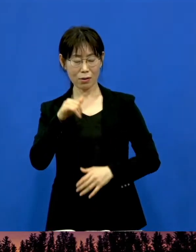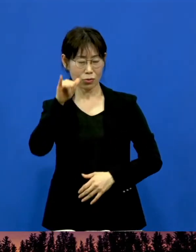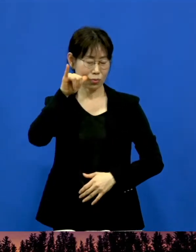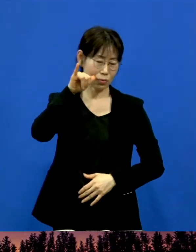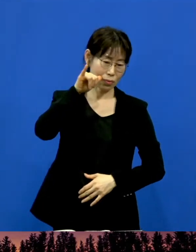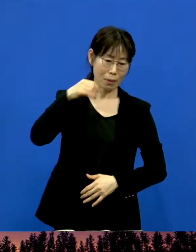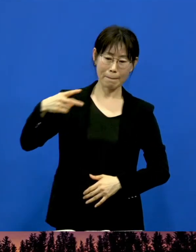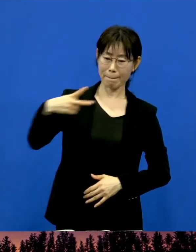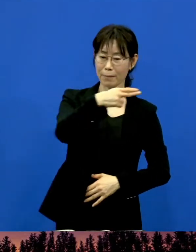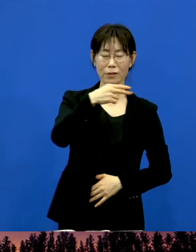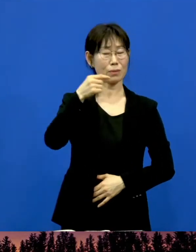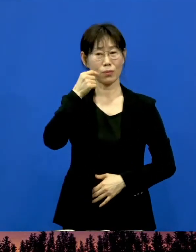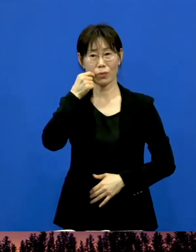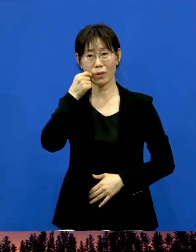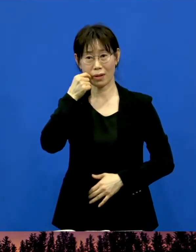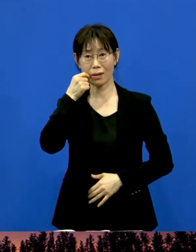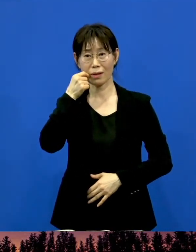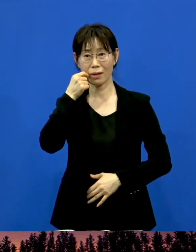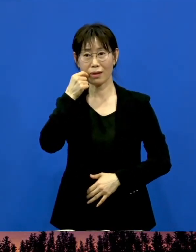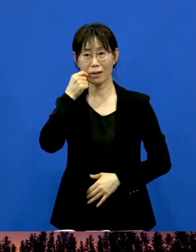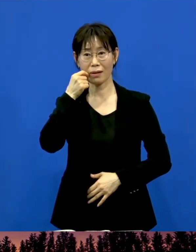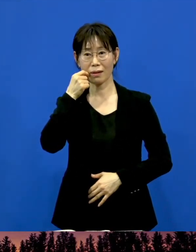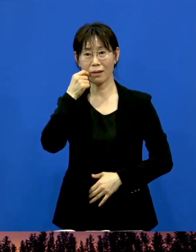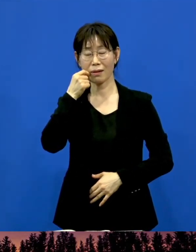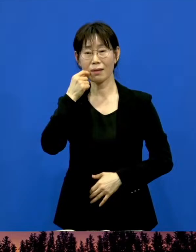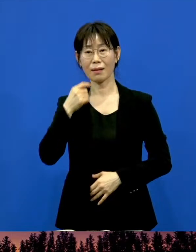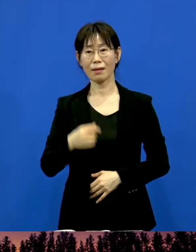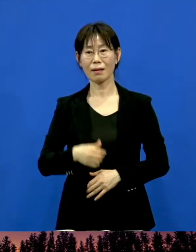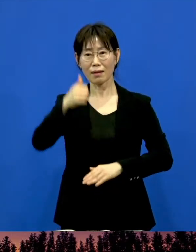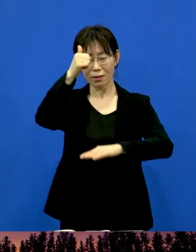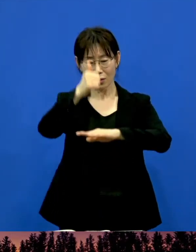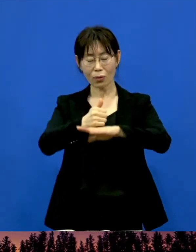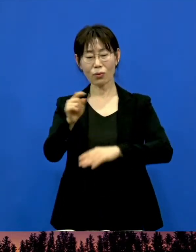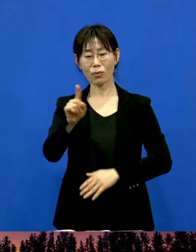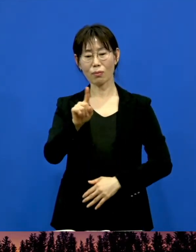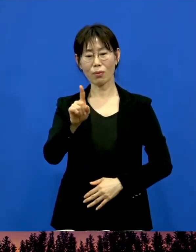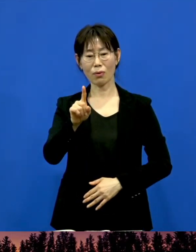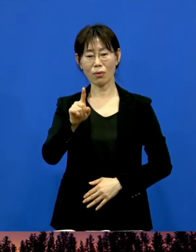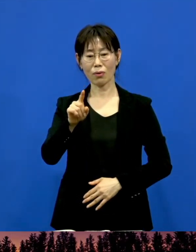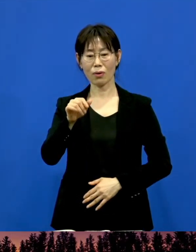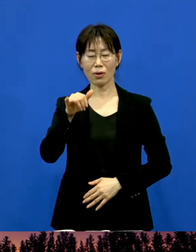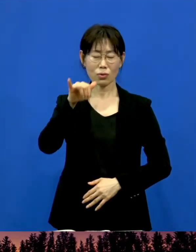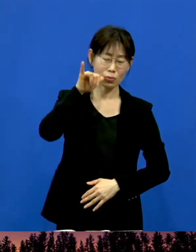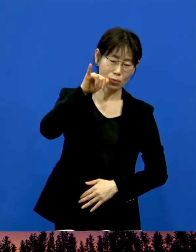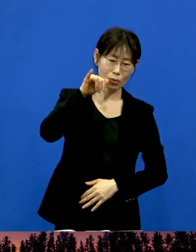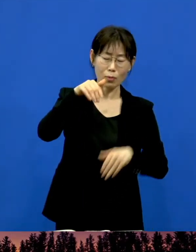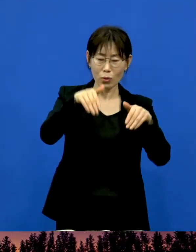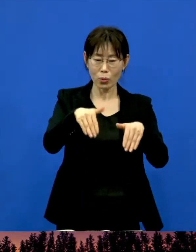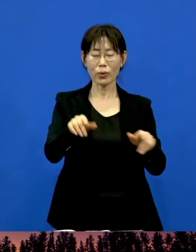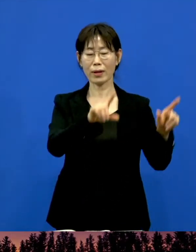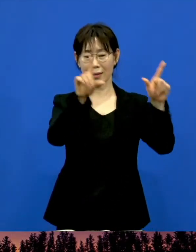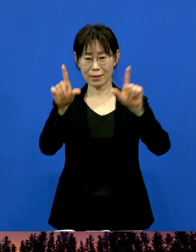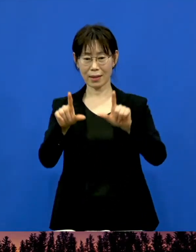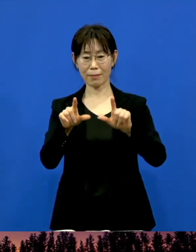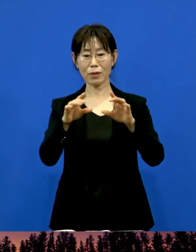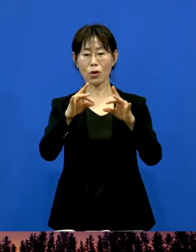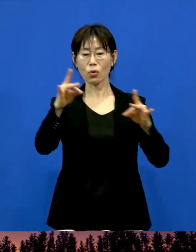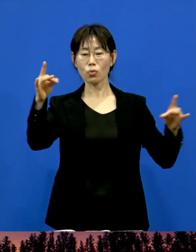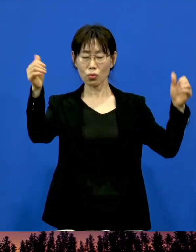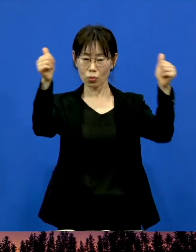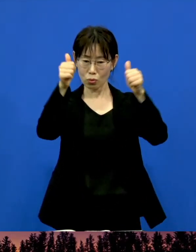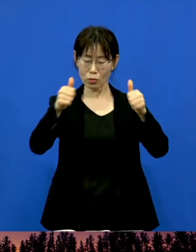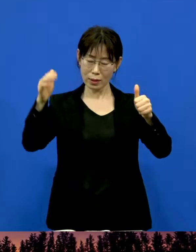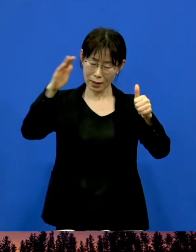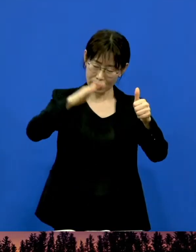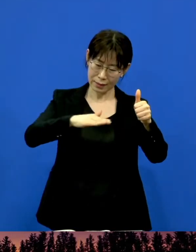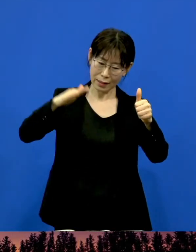강도를 계속 올려야 살아가는 거거든요. 나중에는요, 노예가 돼요. 우상은